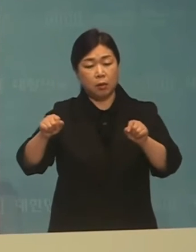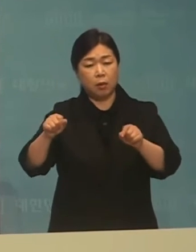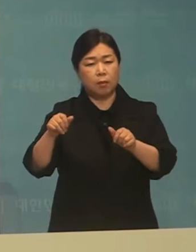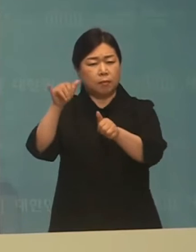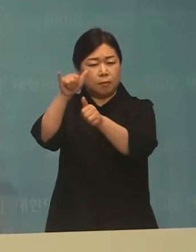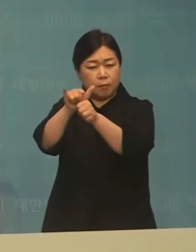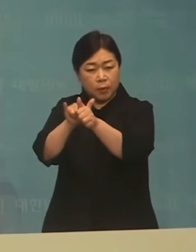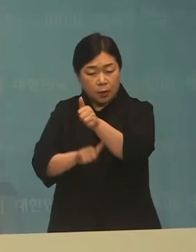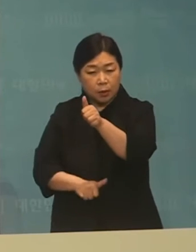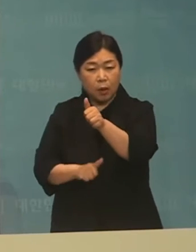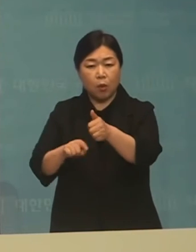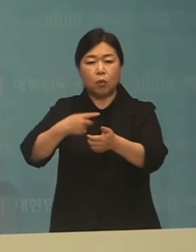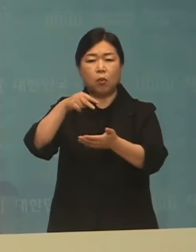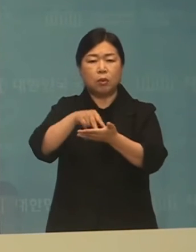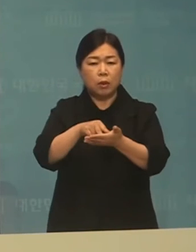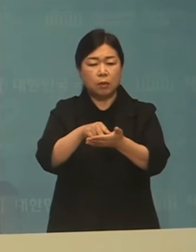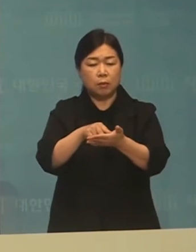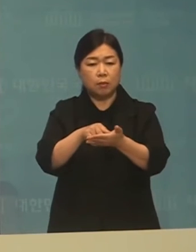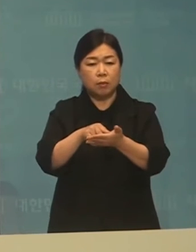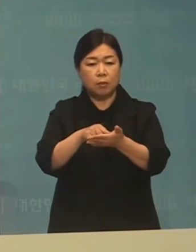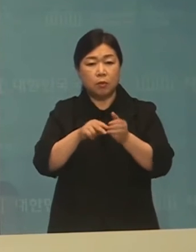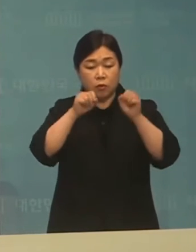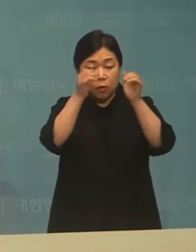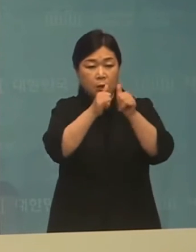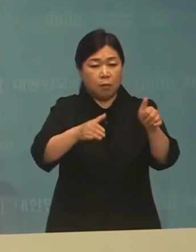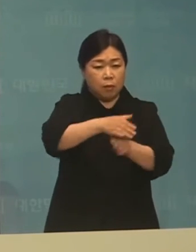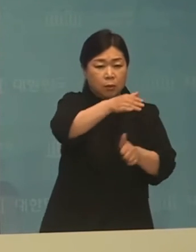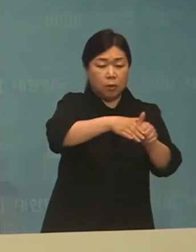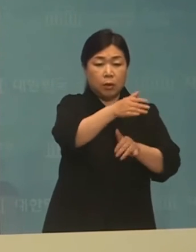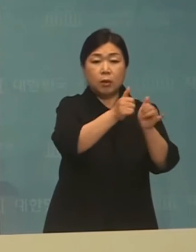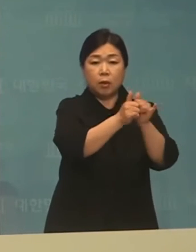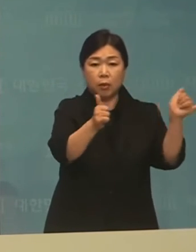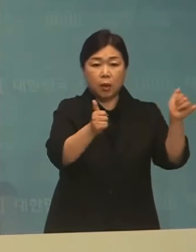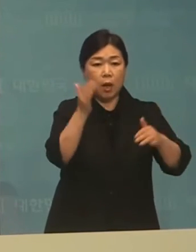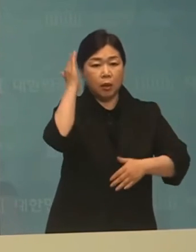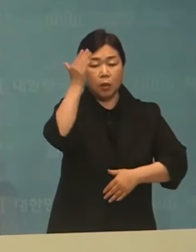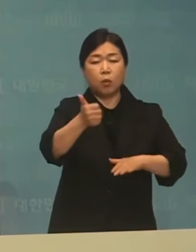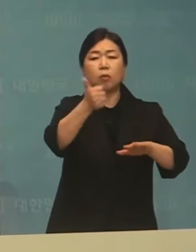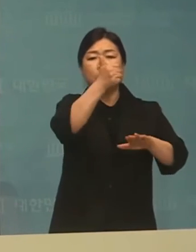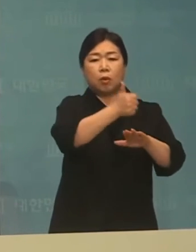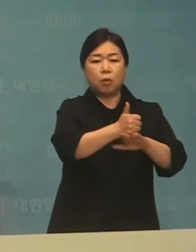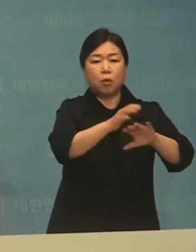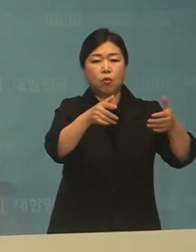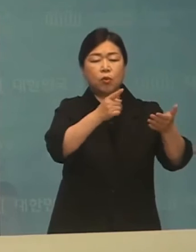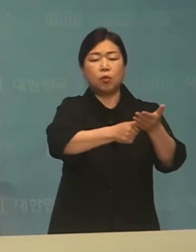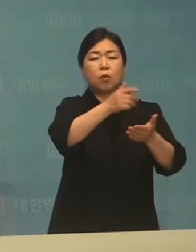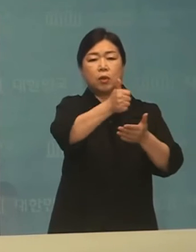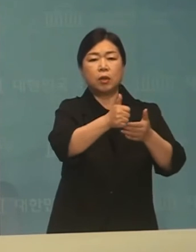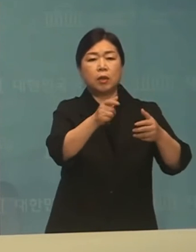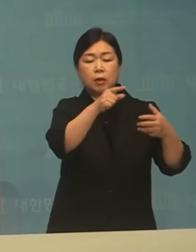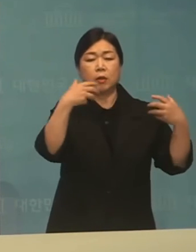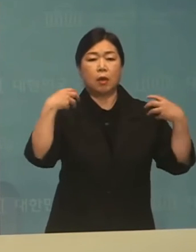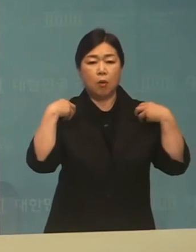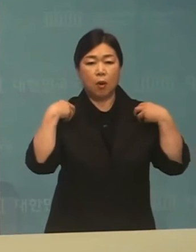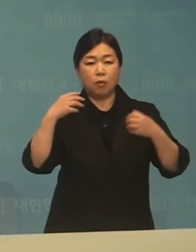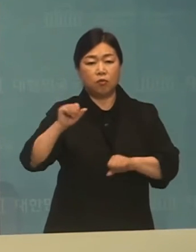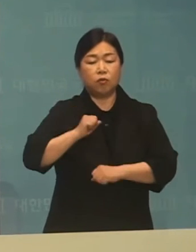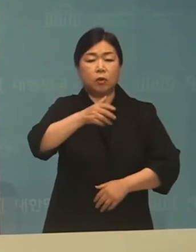일제기부터 독립군 투벌에 앞장섰던 자가 대통령이 되고 국무총리, 장관, 국회의원,